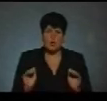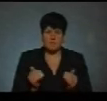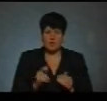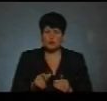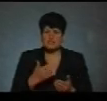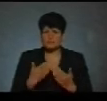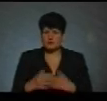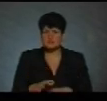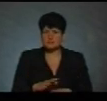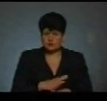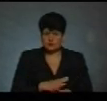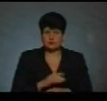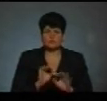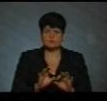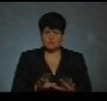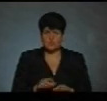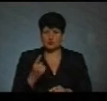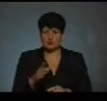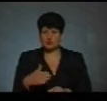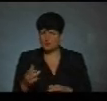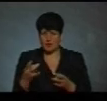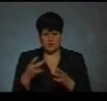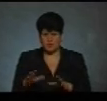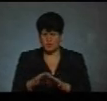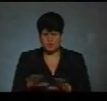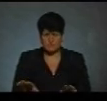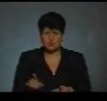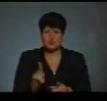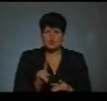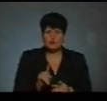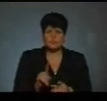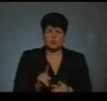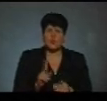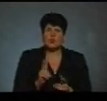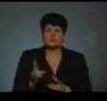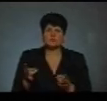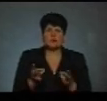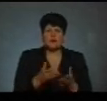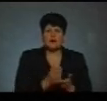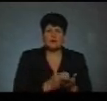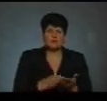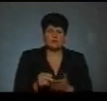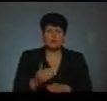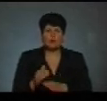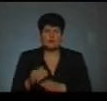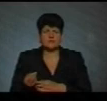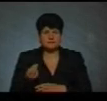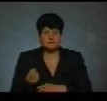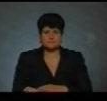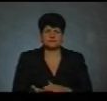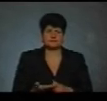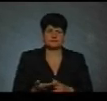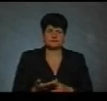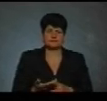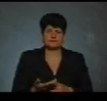поспілкувалися, коментують так. З одної сторони не потрібно, а через що кому треба там хліб купити, або кредит, або ще якось там